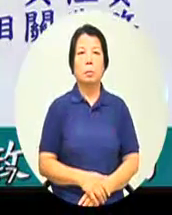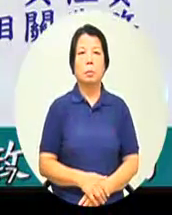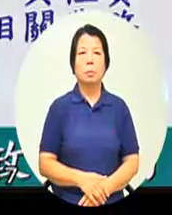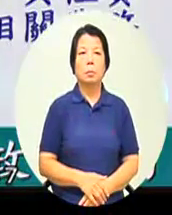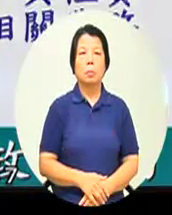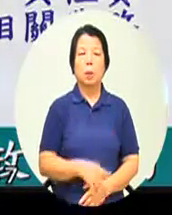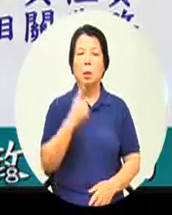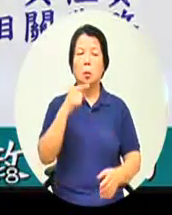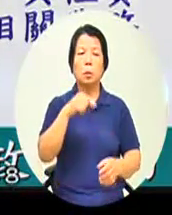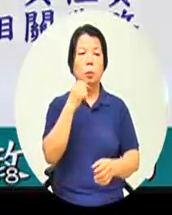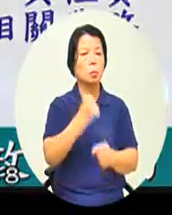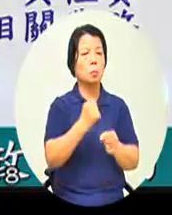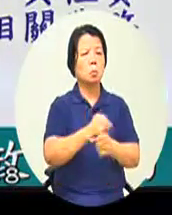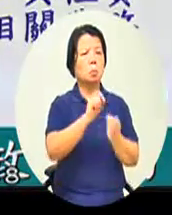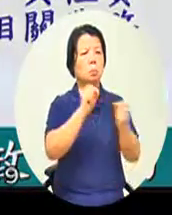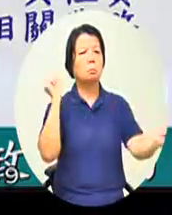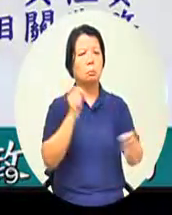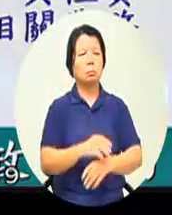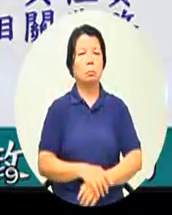年呢？